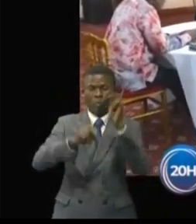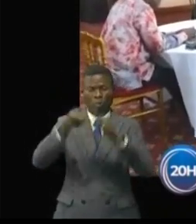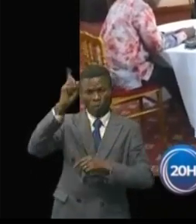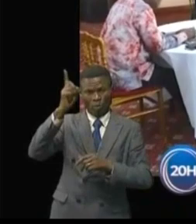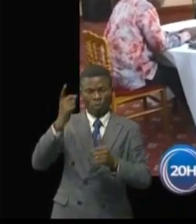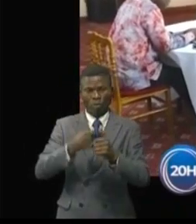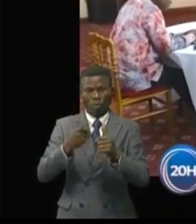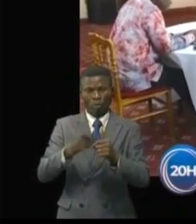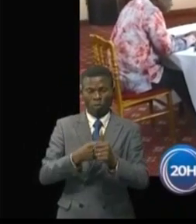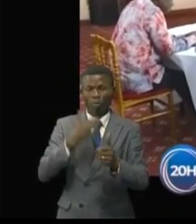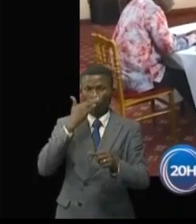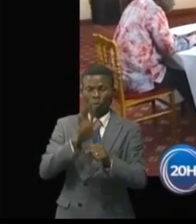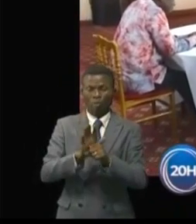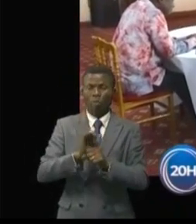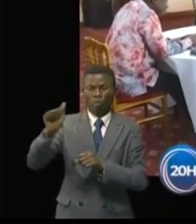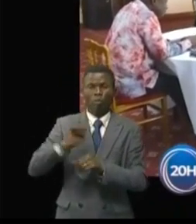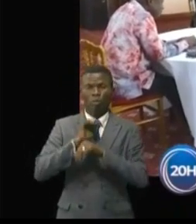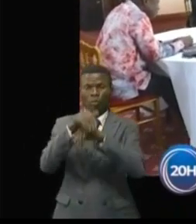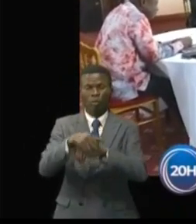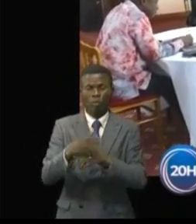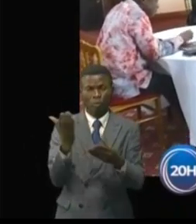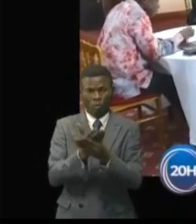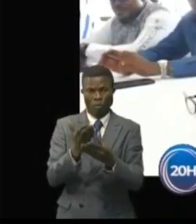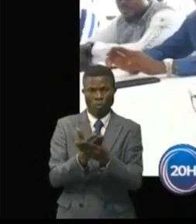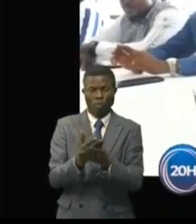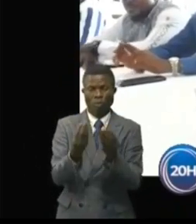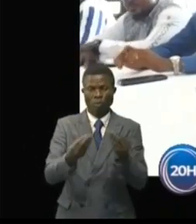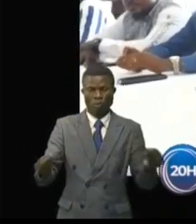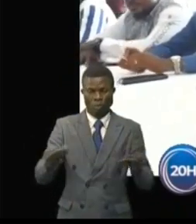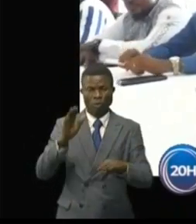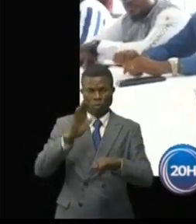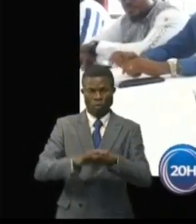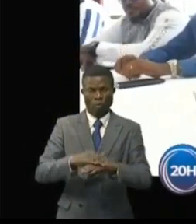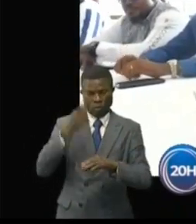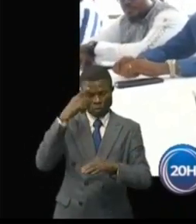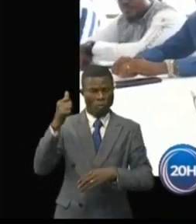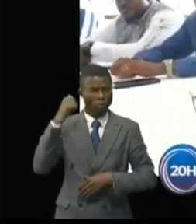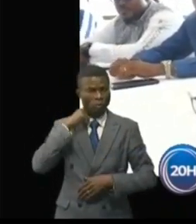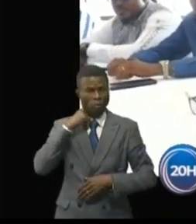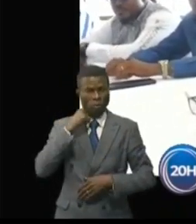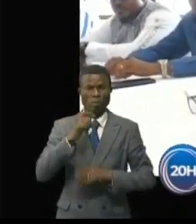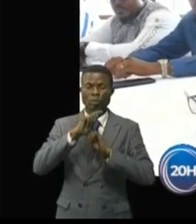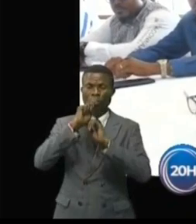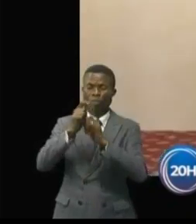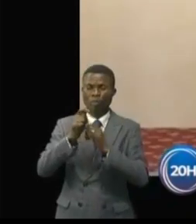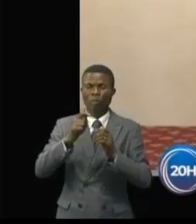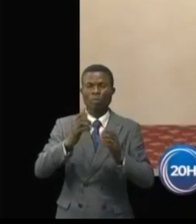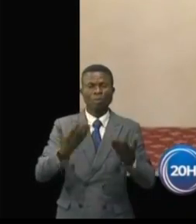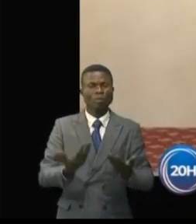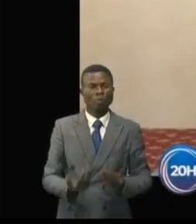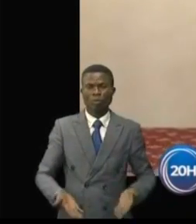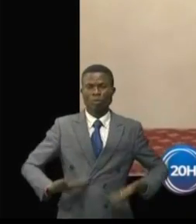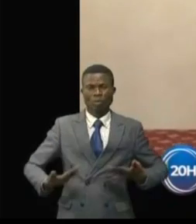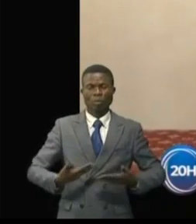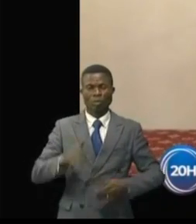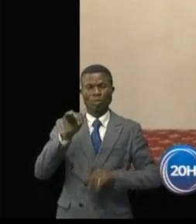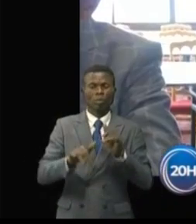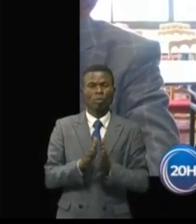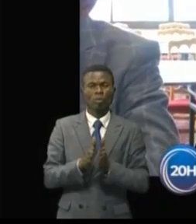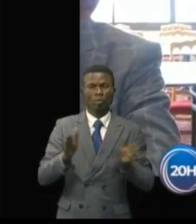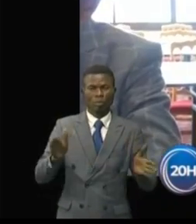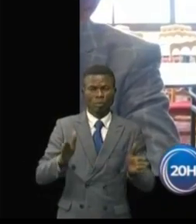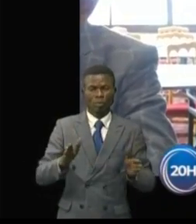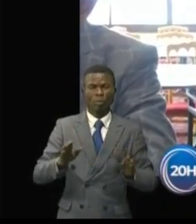leur assurer son implication dans ces dossiers pour des solutions idoines. Un geste apprécié à juste titre par le secrétaire général